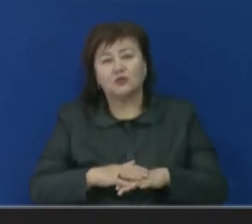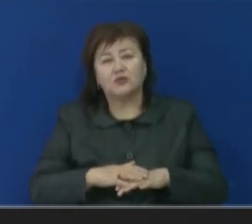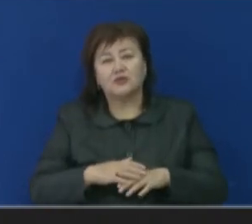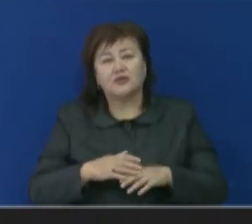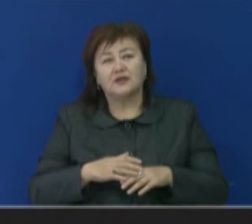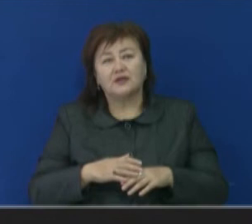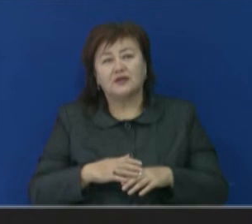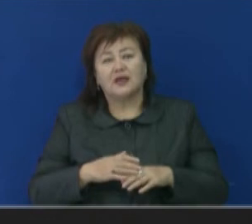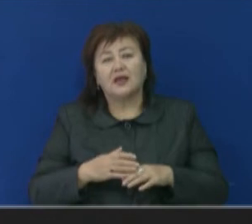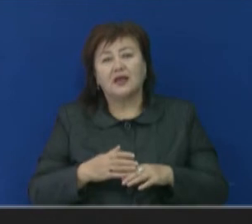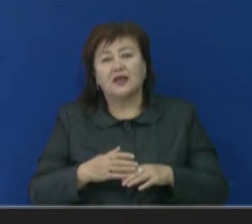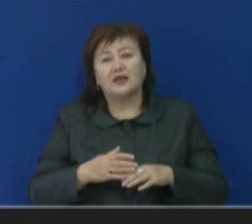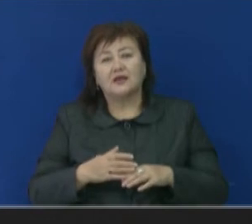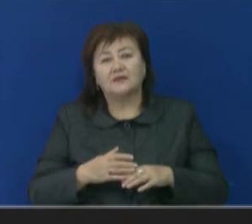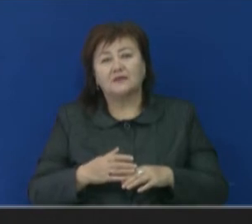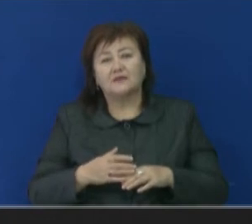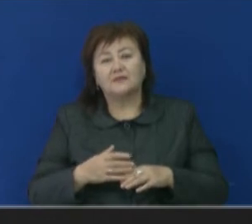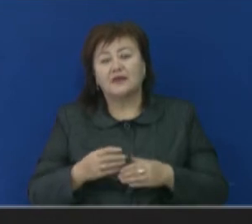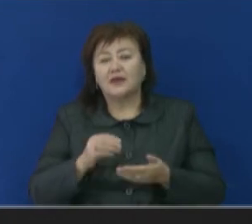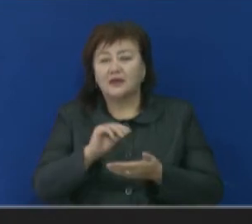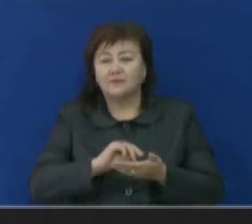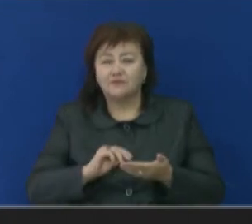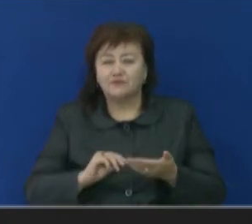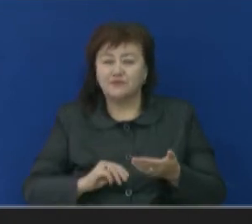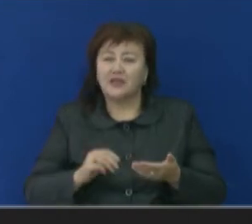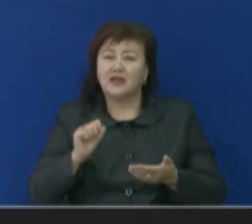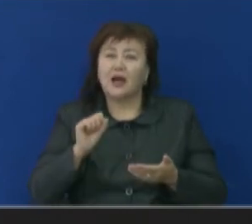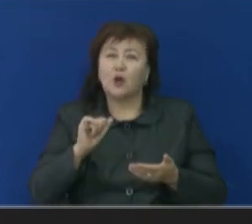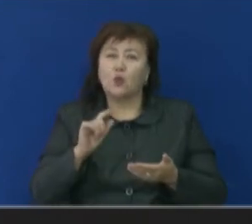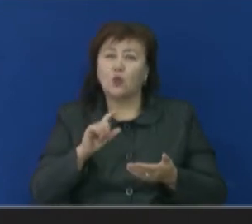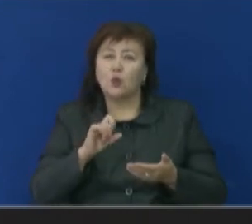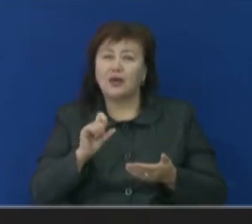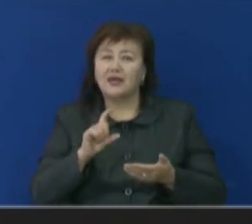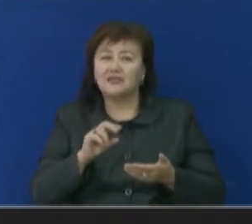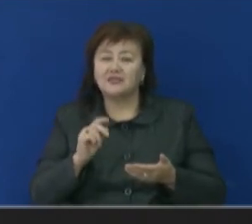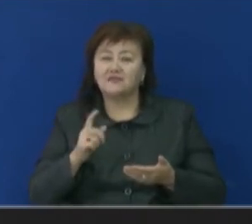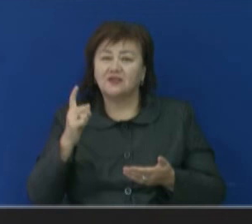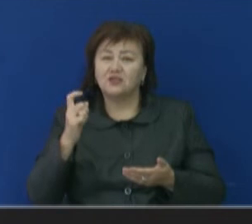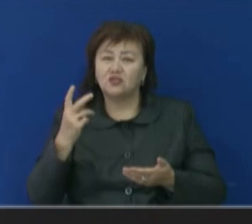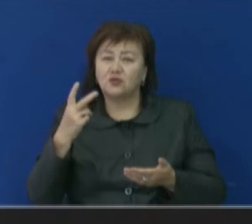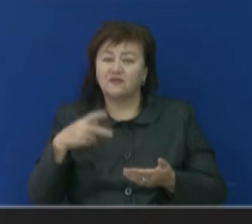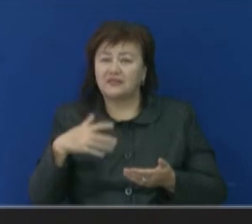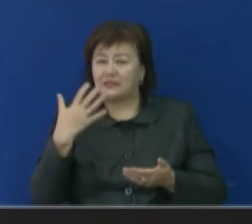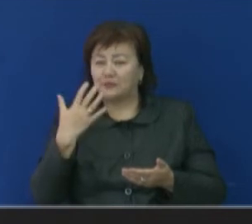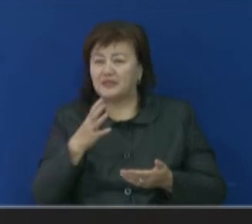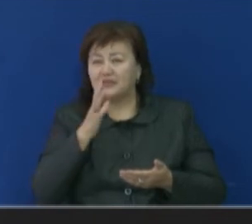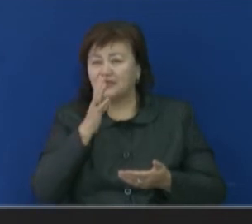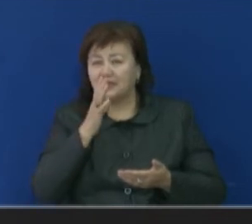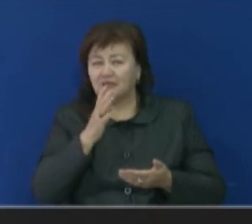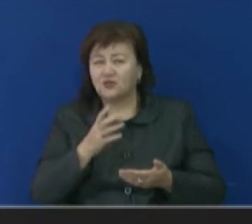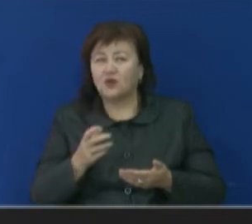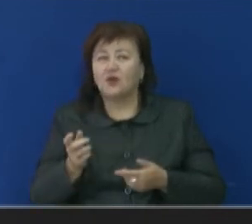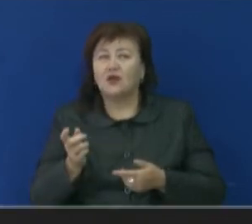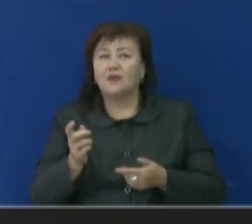өзінің үлесін қосқан қаламгер Әуезовтің 125 жылдық мерейтойына қарсы осы жерден